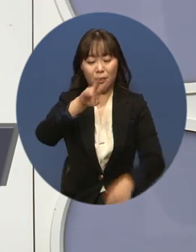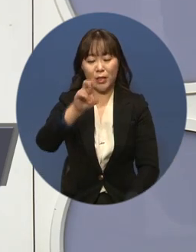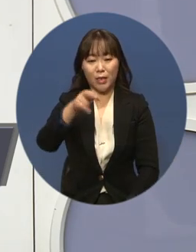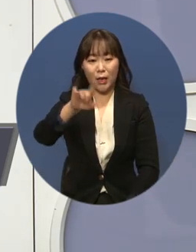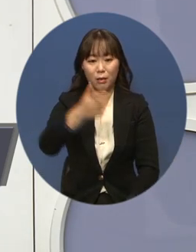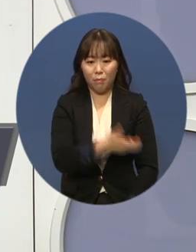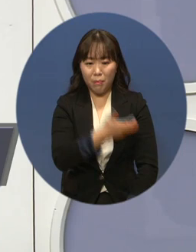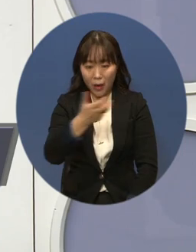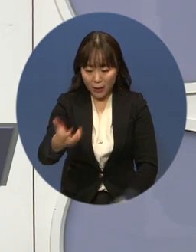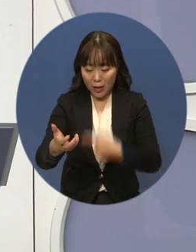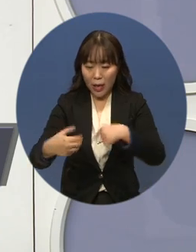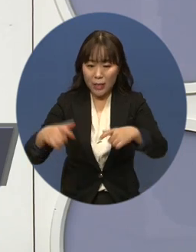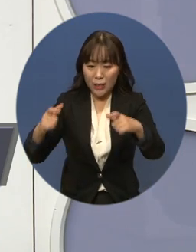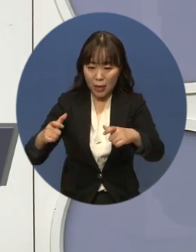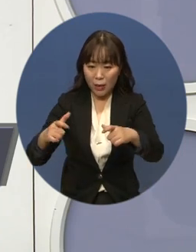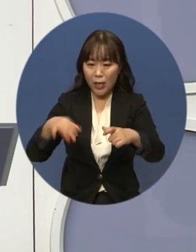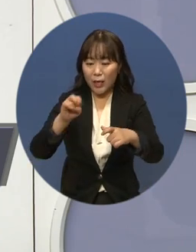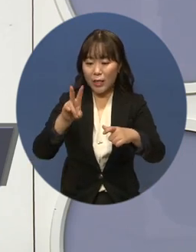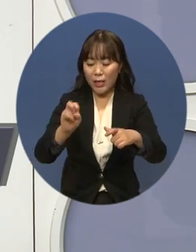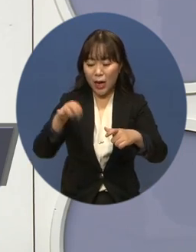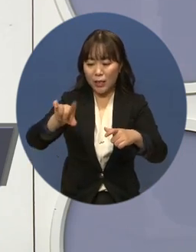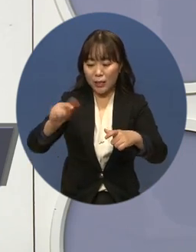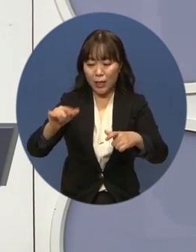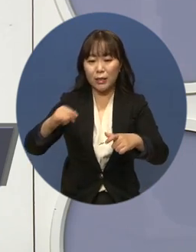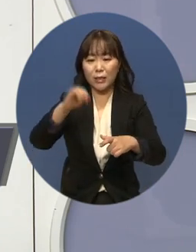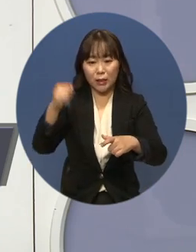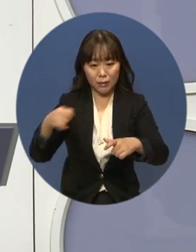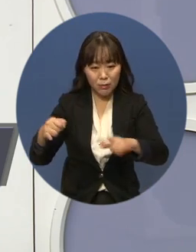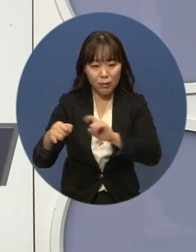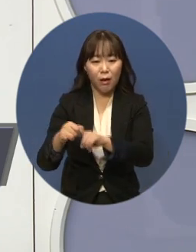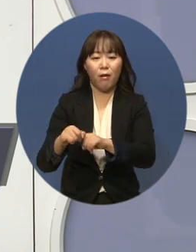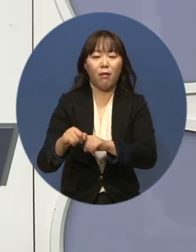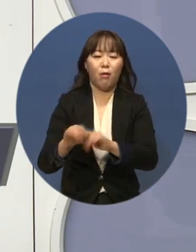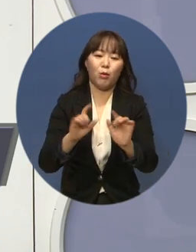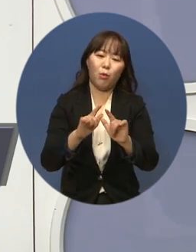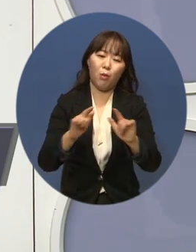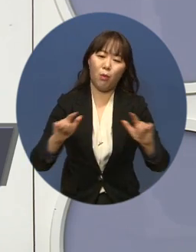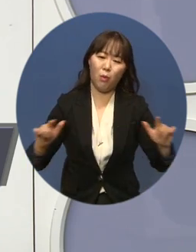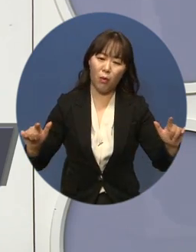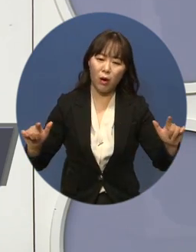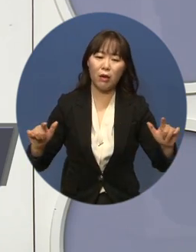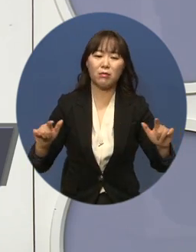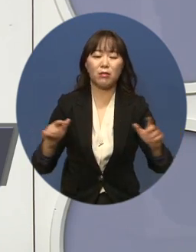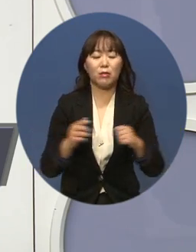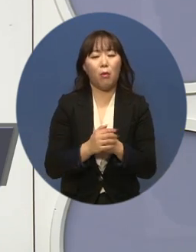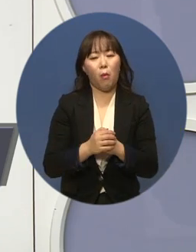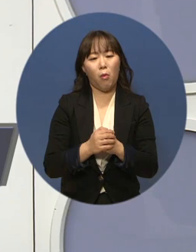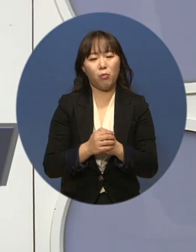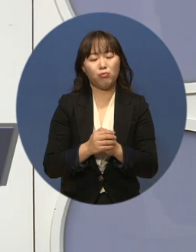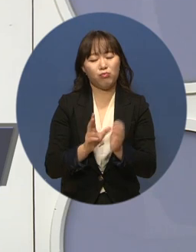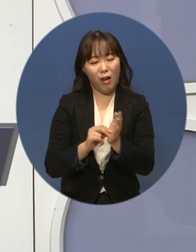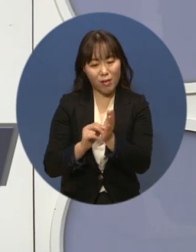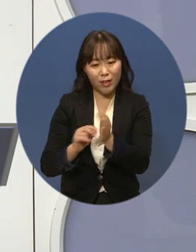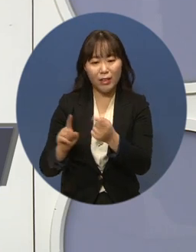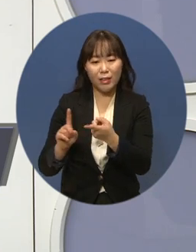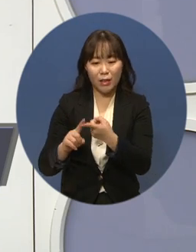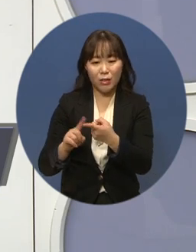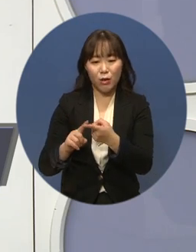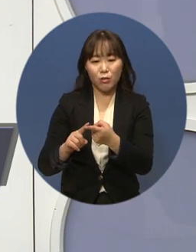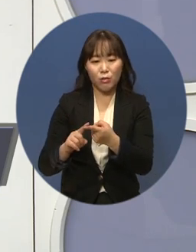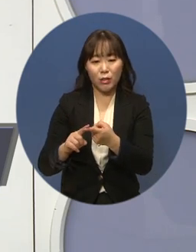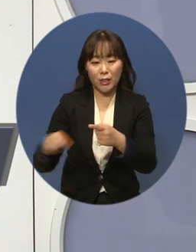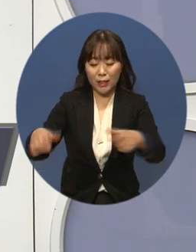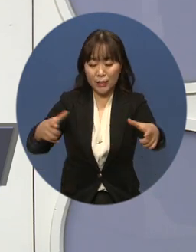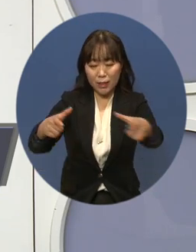지금은 제 지역구 양산을인데요. 네. 또 부울경에 여러 가지 재난들이 많으니까 부울경 시도민들께서 저에게 좀